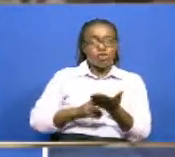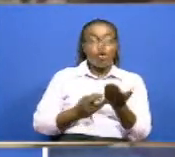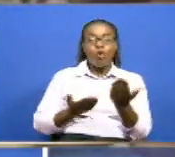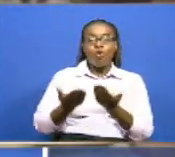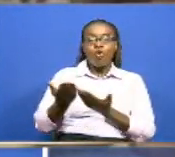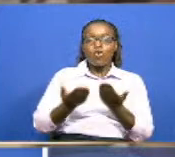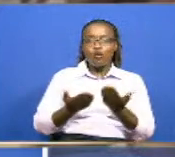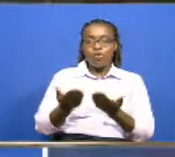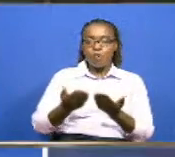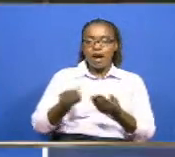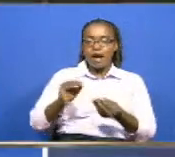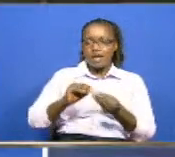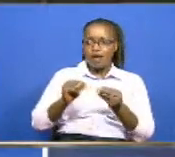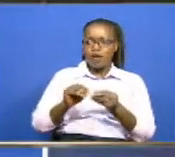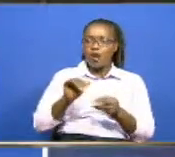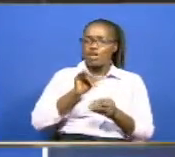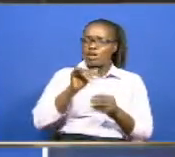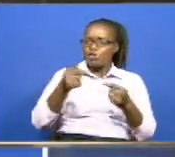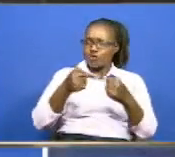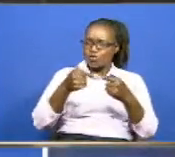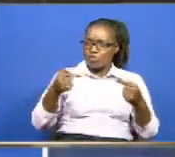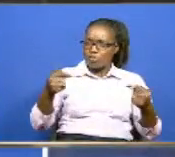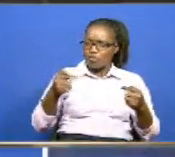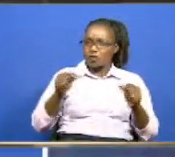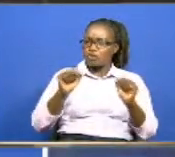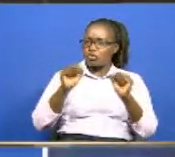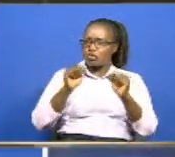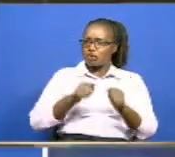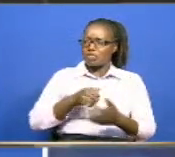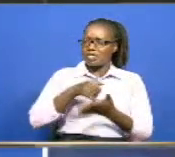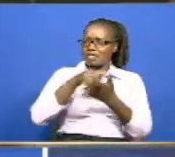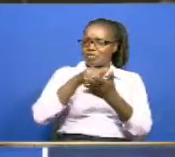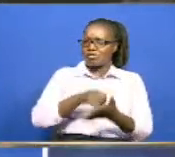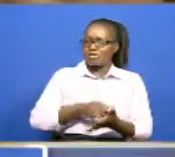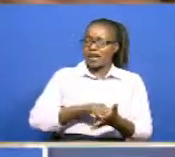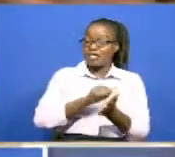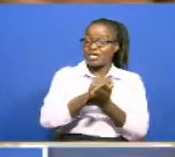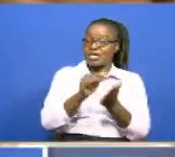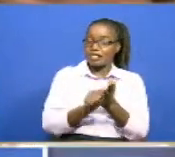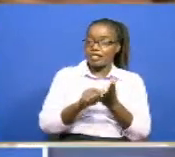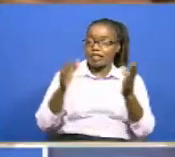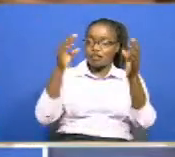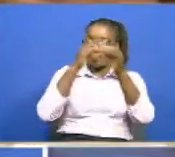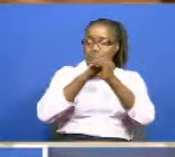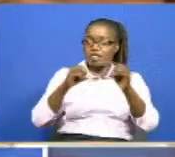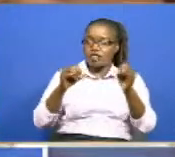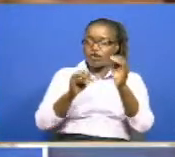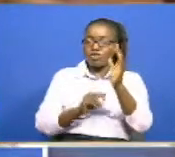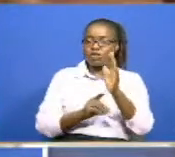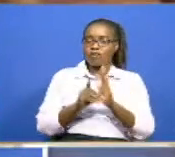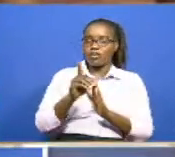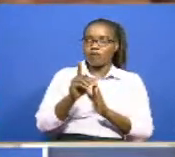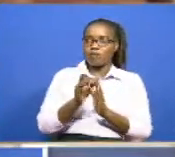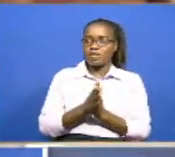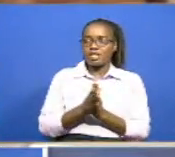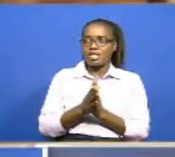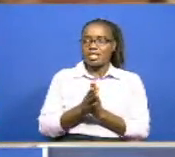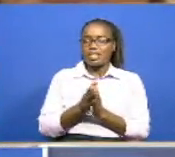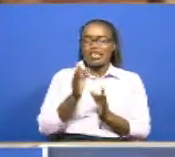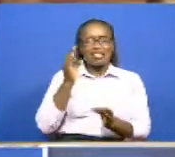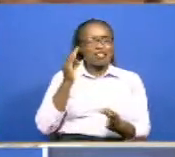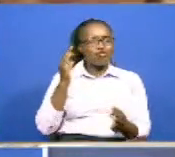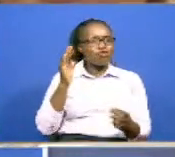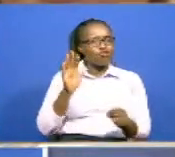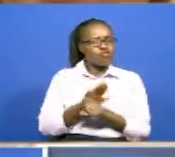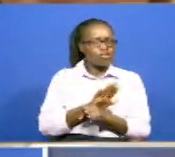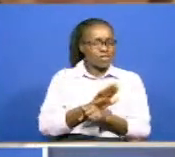wale wanaoipinga kuwa wanaohujumu ajenda ya rais kuhusu maendeleo. If you fundamentally disagree with